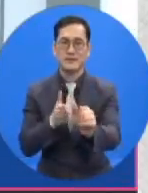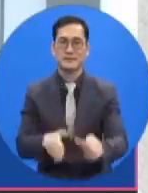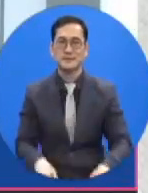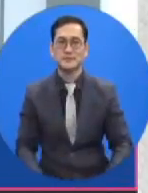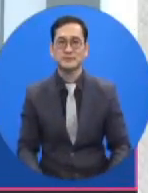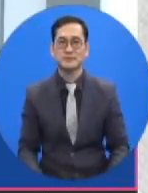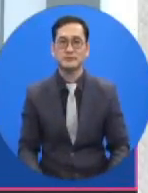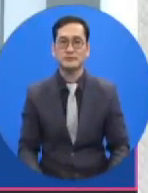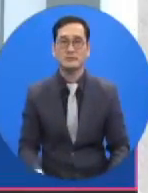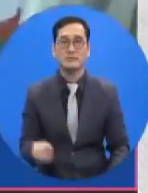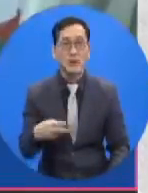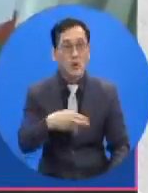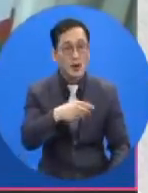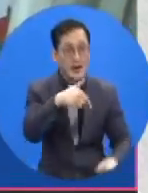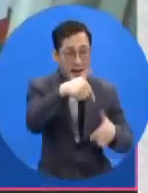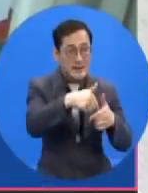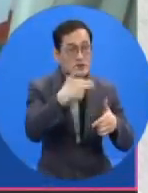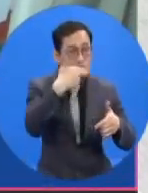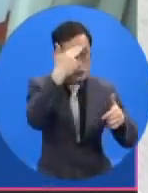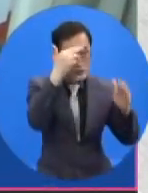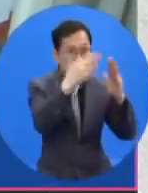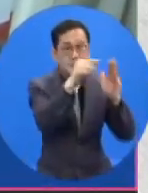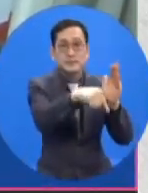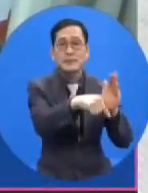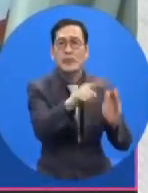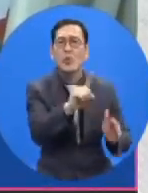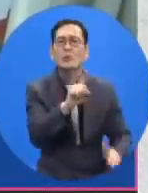유흥주점이 어딘지를 모르겠어요. 이름이 공개 안 돼요.